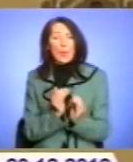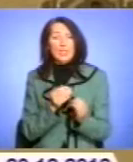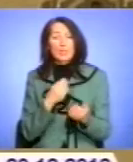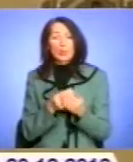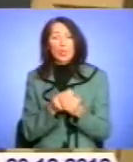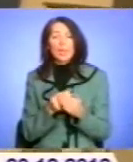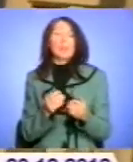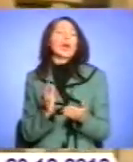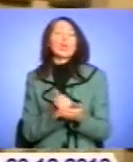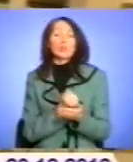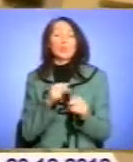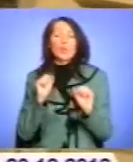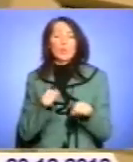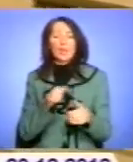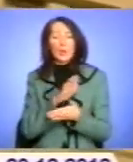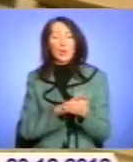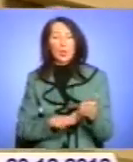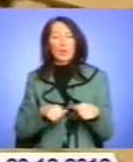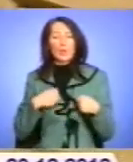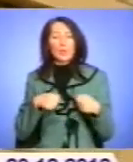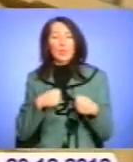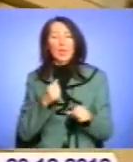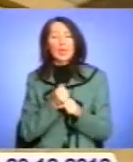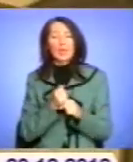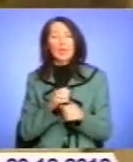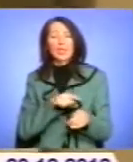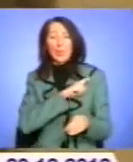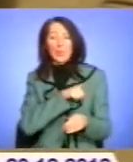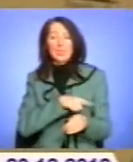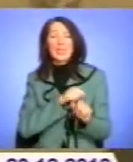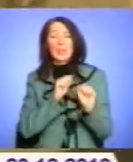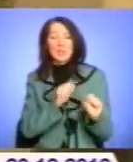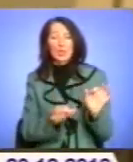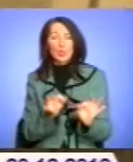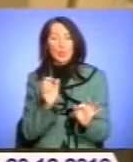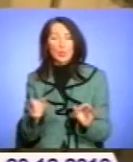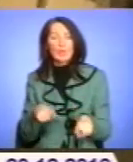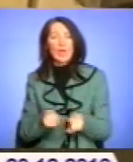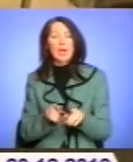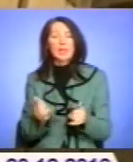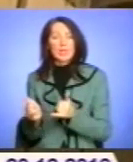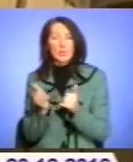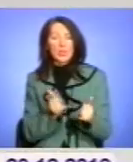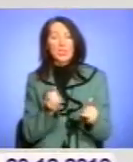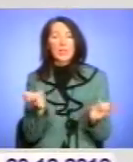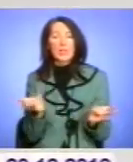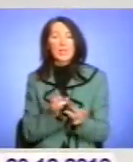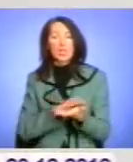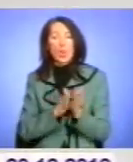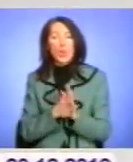продовжить наполегливо працювати над посиленням соціального захисту суддів та забезпеченням належних умов їхньої праці.